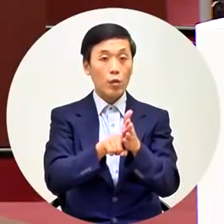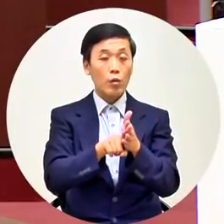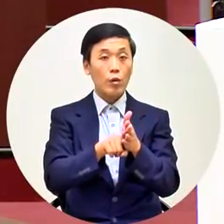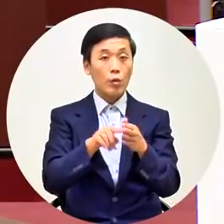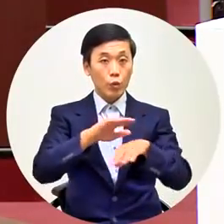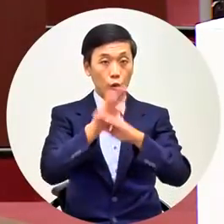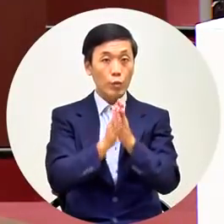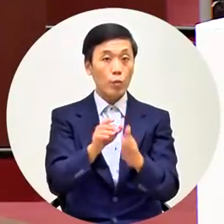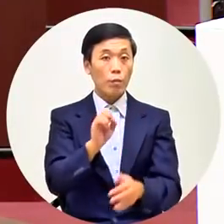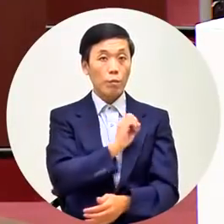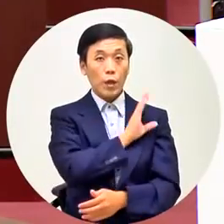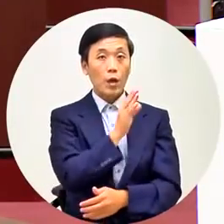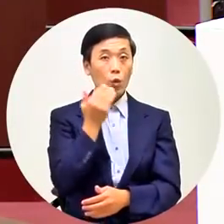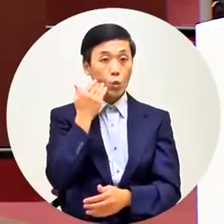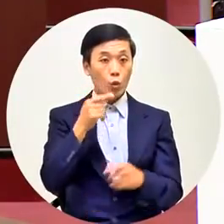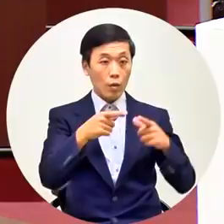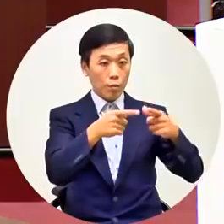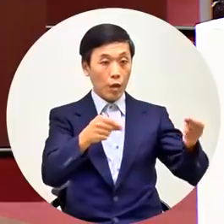未投票入轨者，